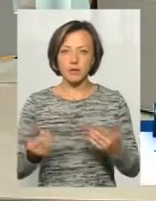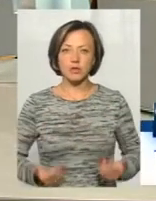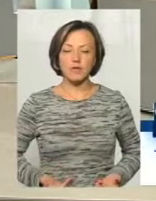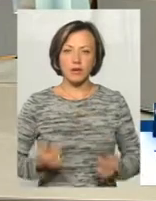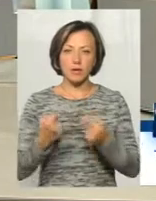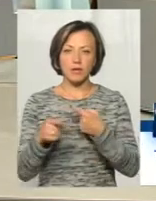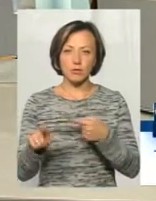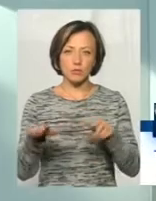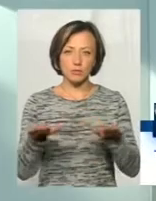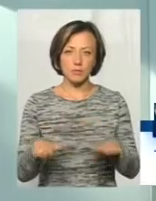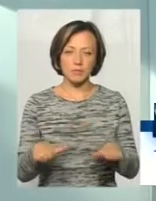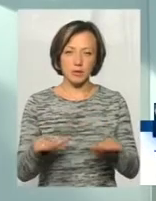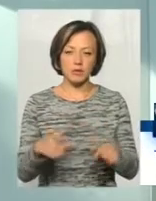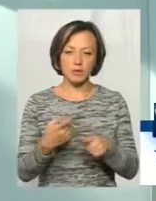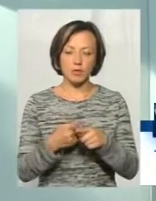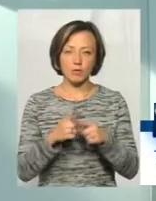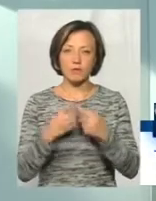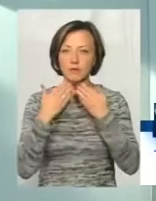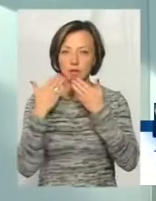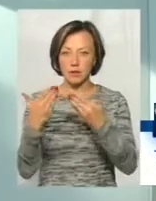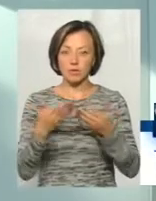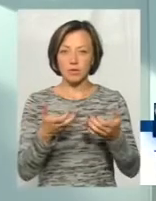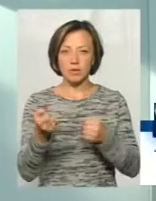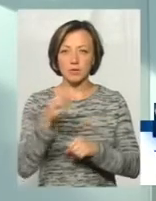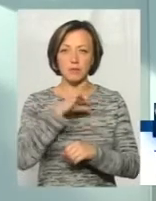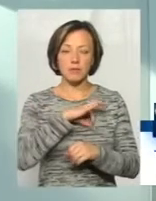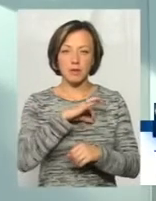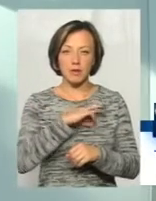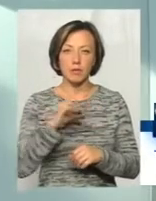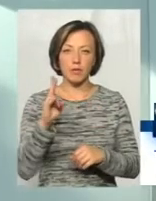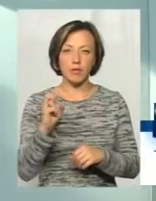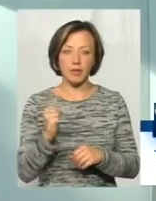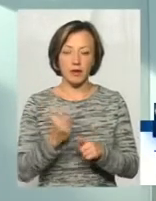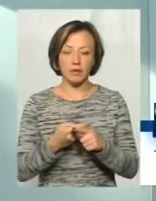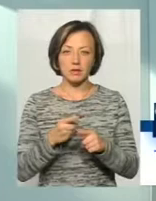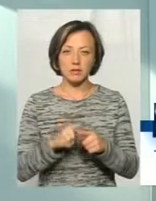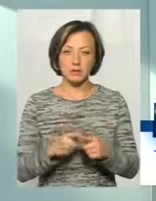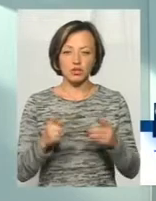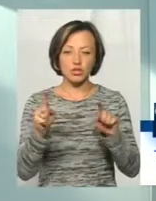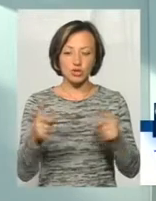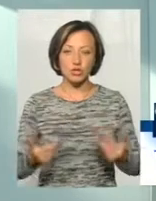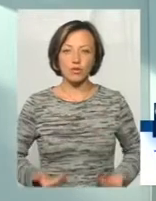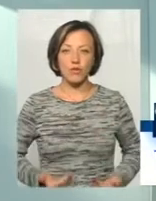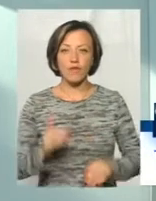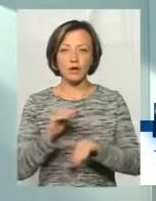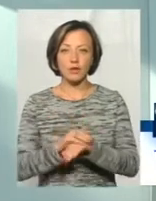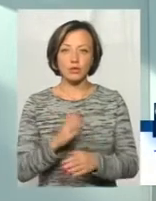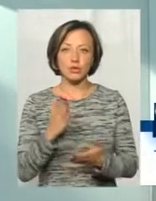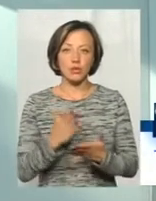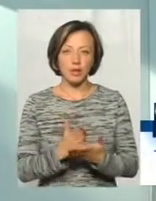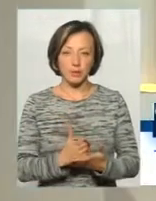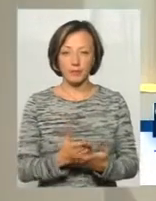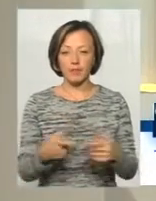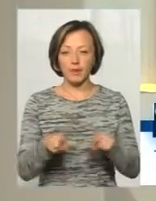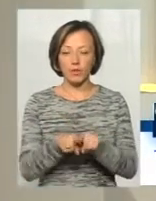іншому. Тому звертаються туди, щоб отримати пільгу на от саме те житло, де вони фактично проживають. От в